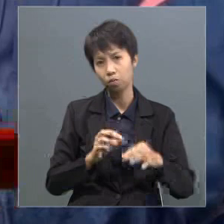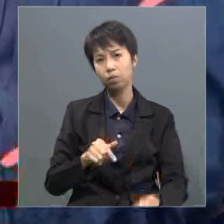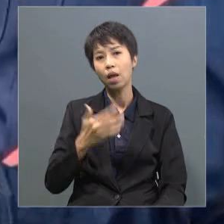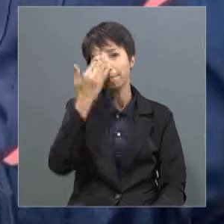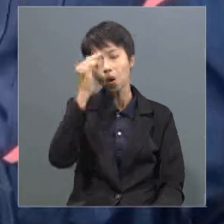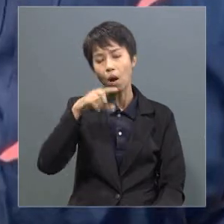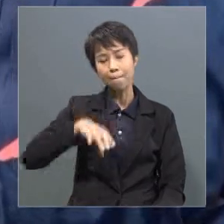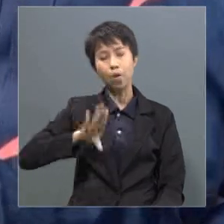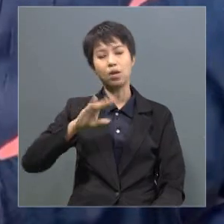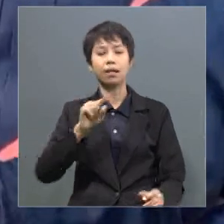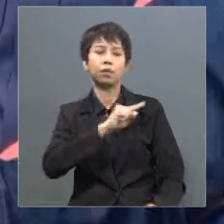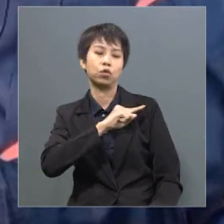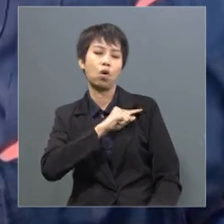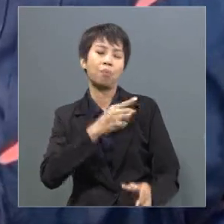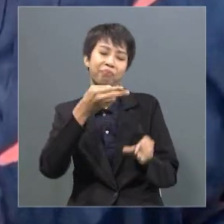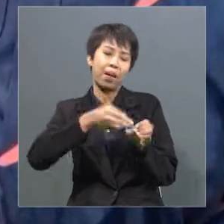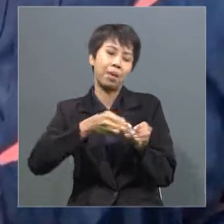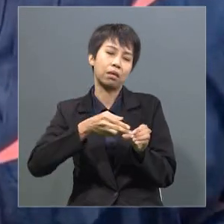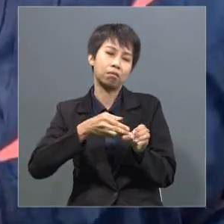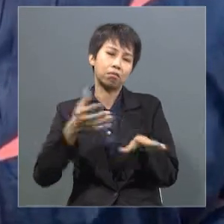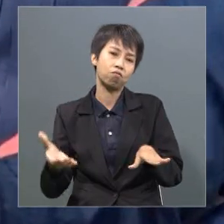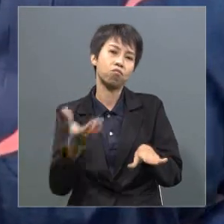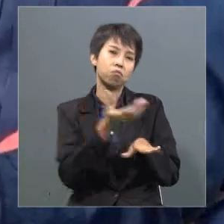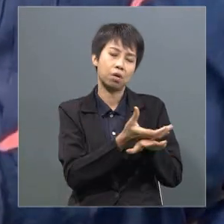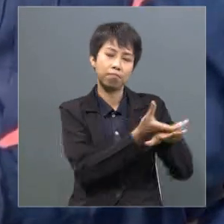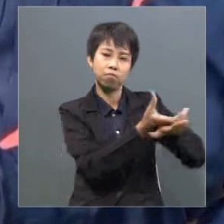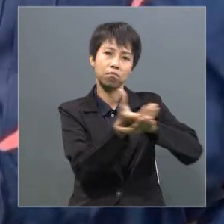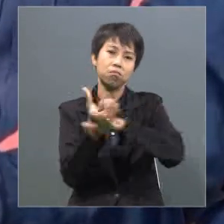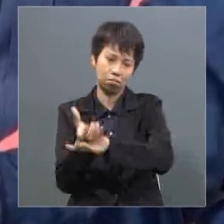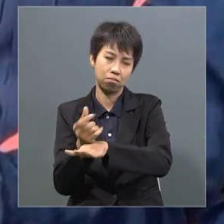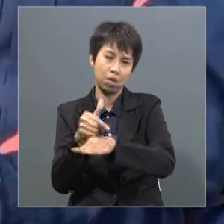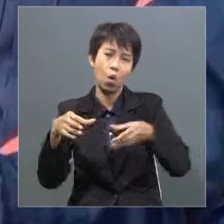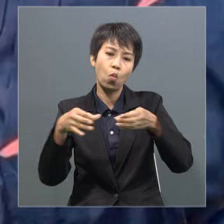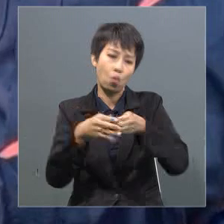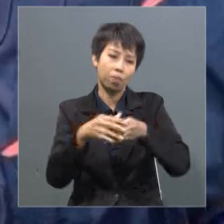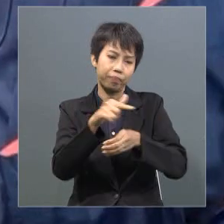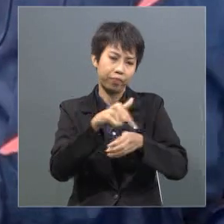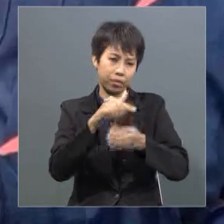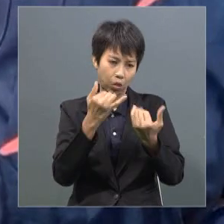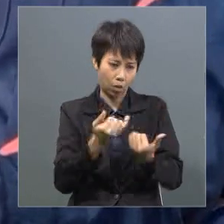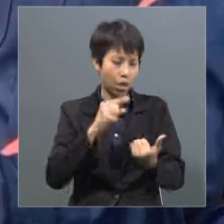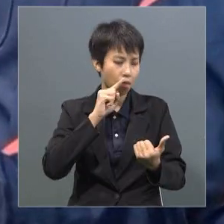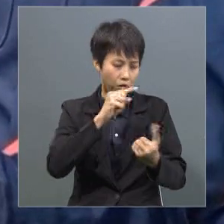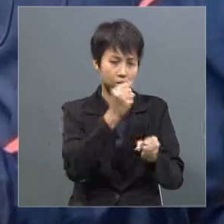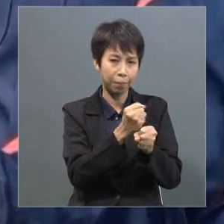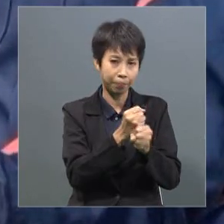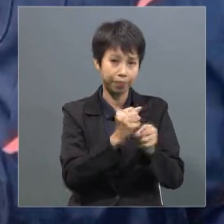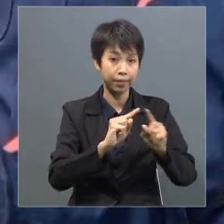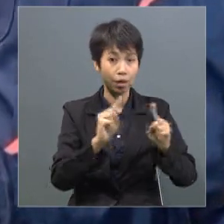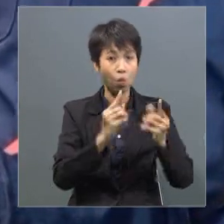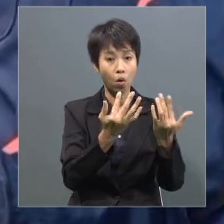ส่งน้ำมันก็มีการรับขนส่งน้ำมันของกลุ่มเครือข่ายที่เราดำเนินคดีเพียงแต่ว่าเราจะพิสูจน์ว่